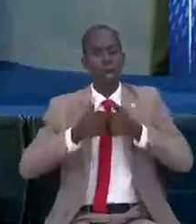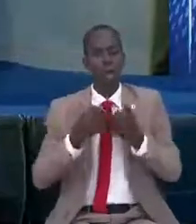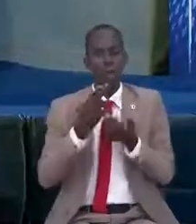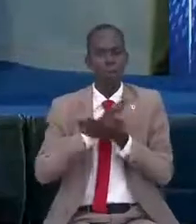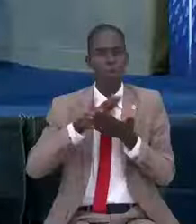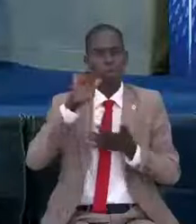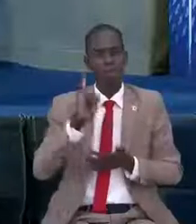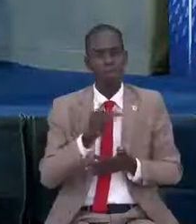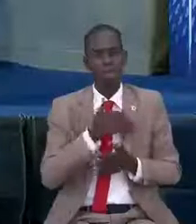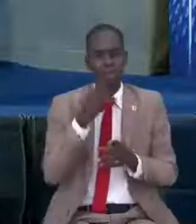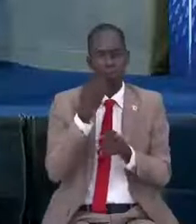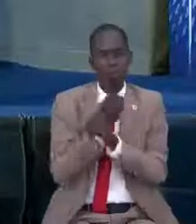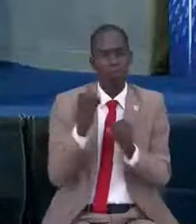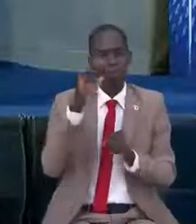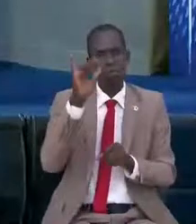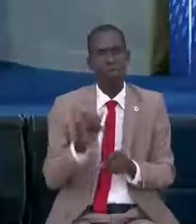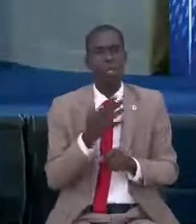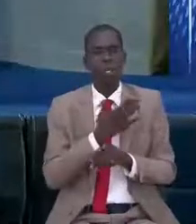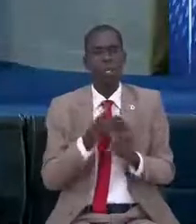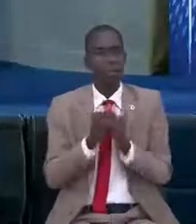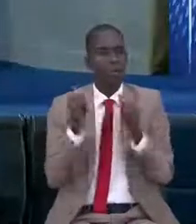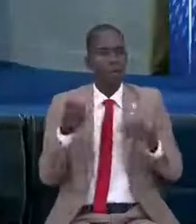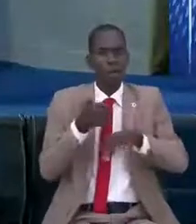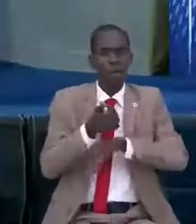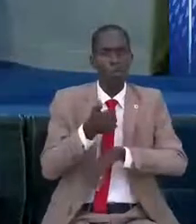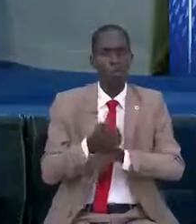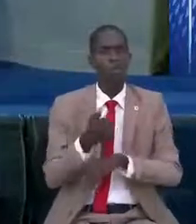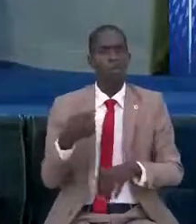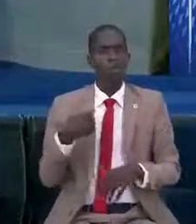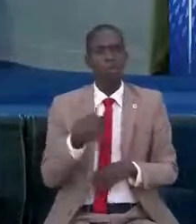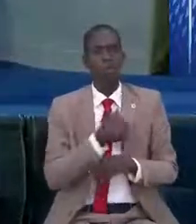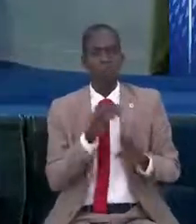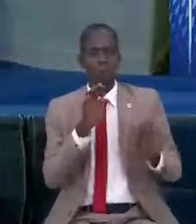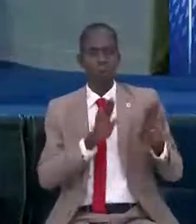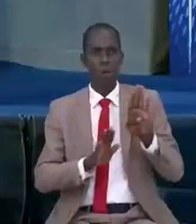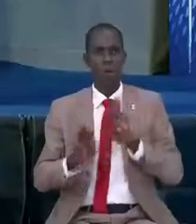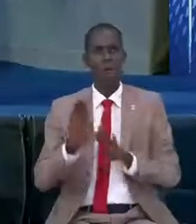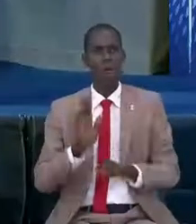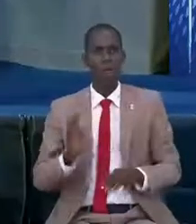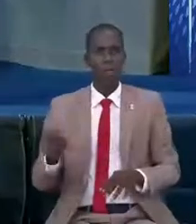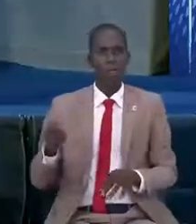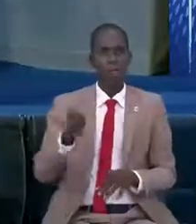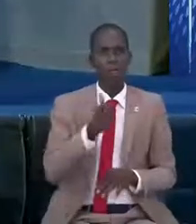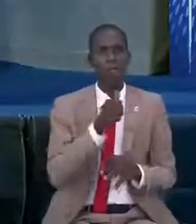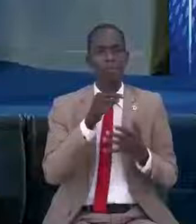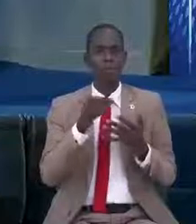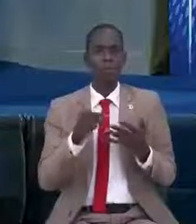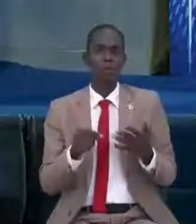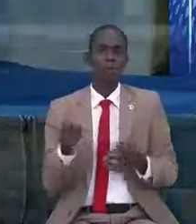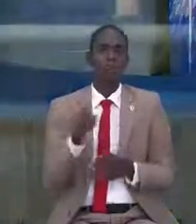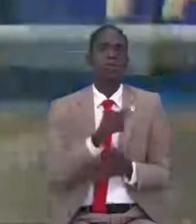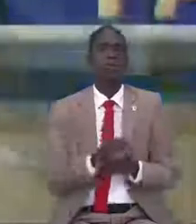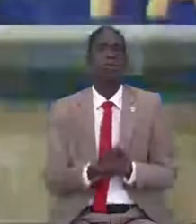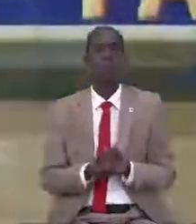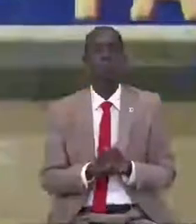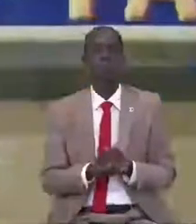c'est dit que vous êtes témoin et Dieu l'est aussi, que nous avons eu envers vous qui croyez une conduite sainte, juste